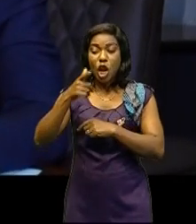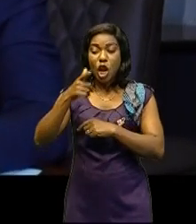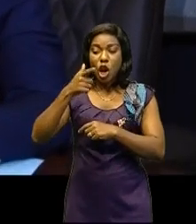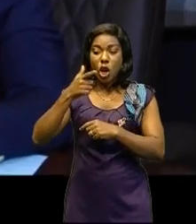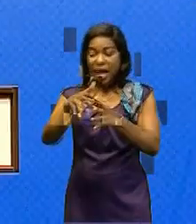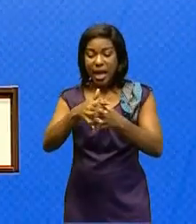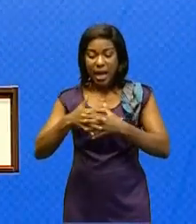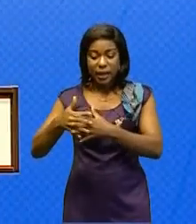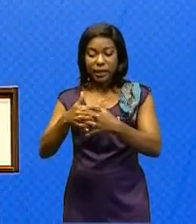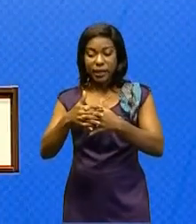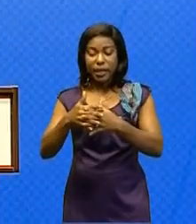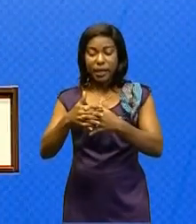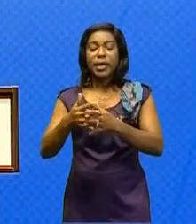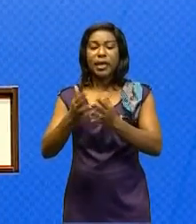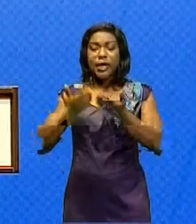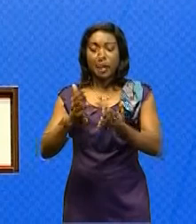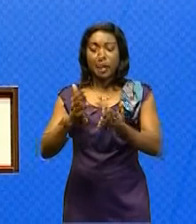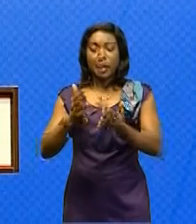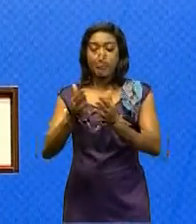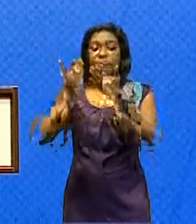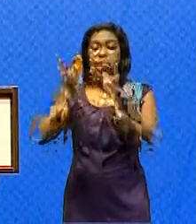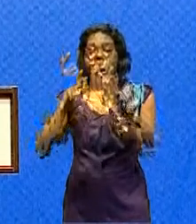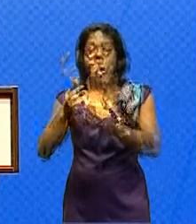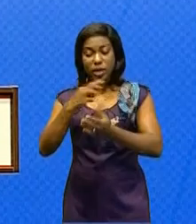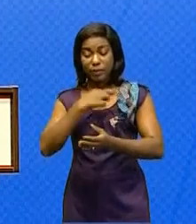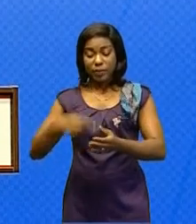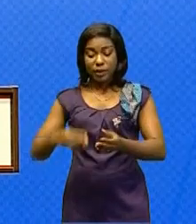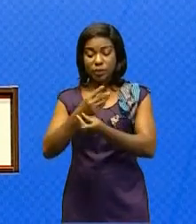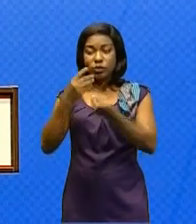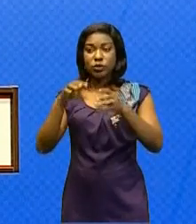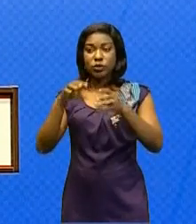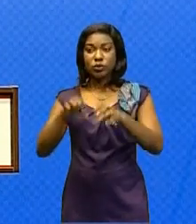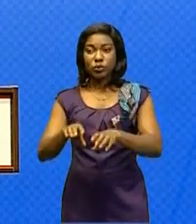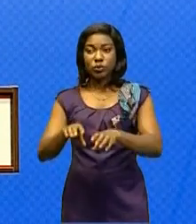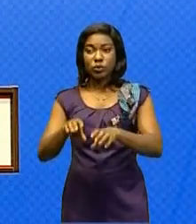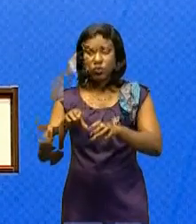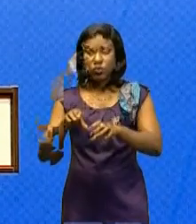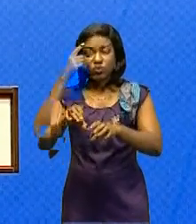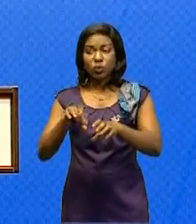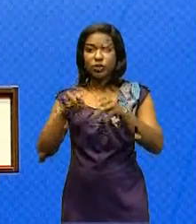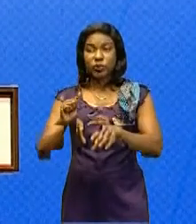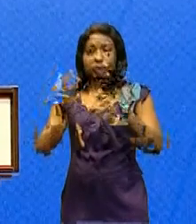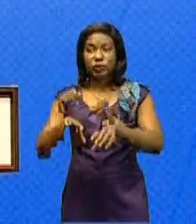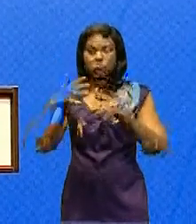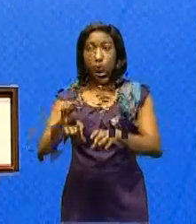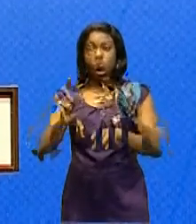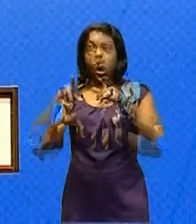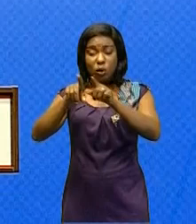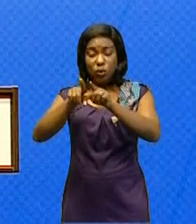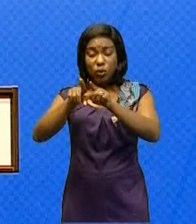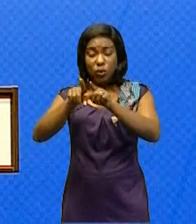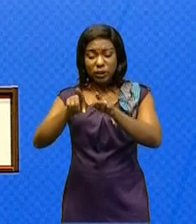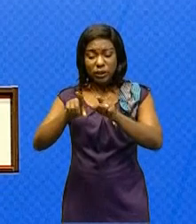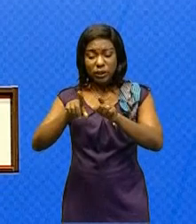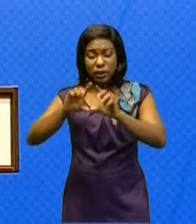en faveur de la République démocratique du Congo pour que son statut de puissance climatique et de solution au problème du